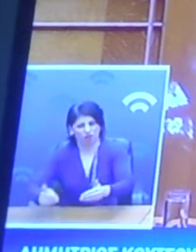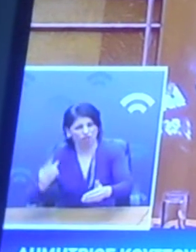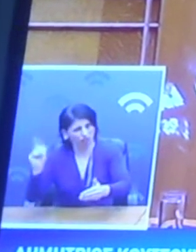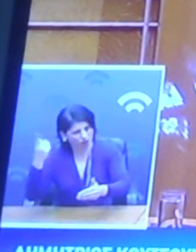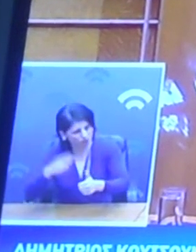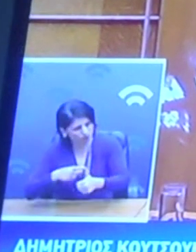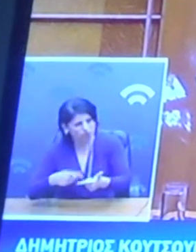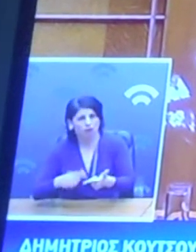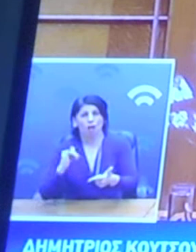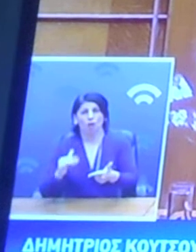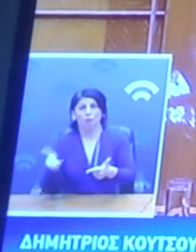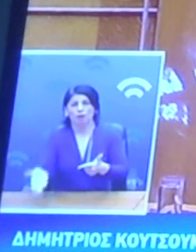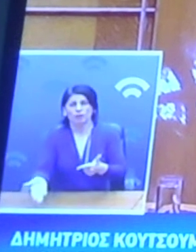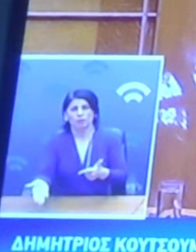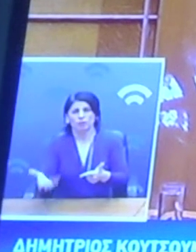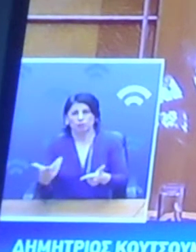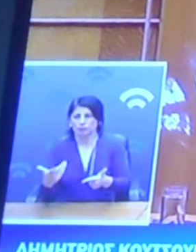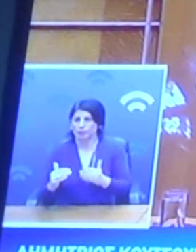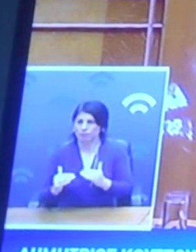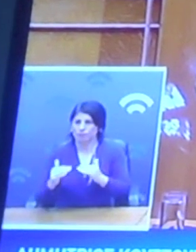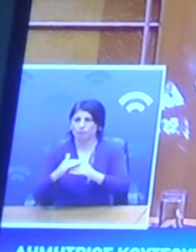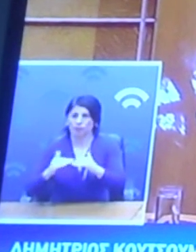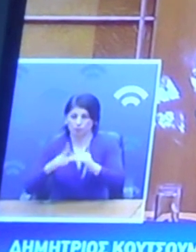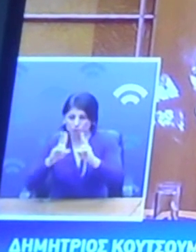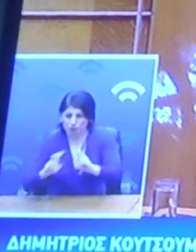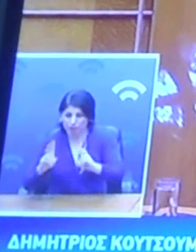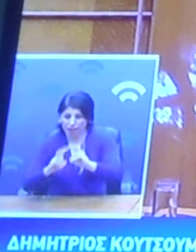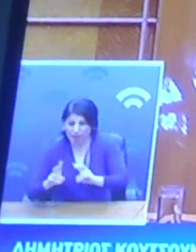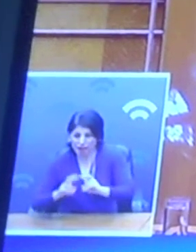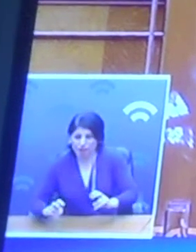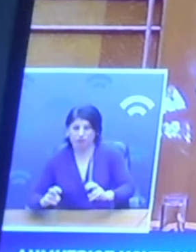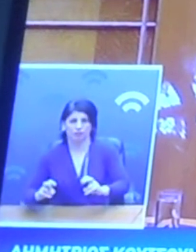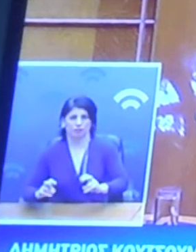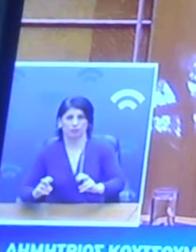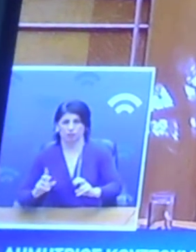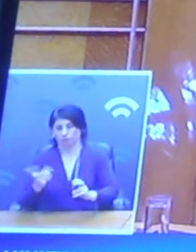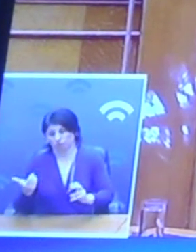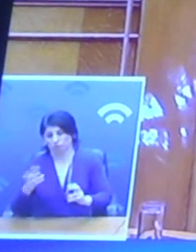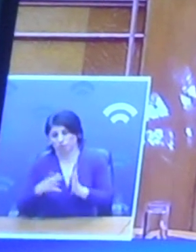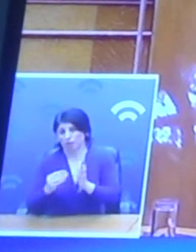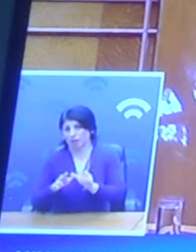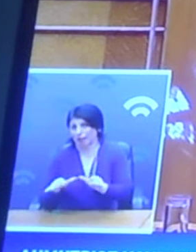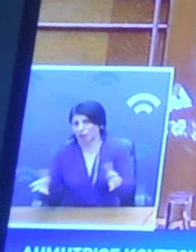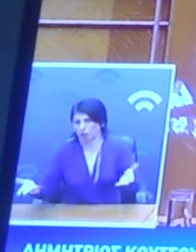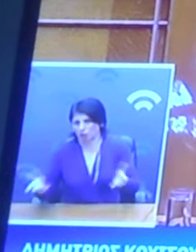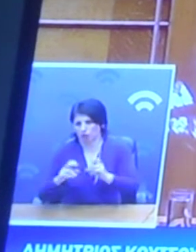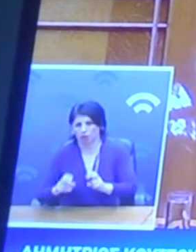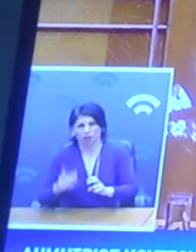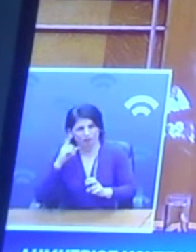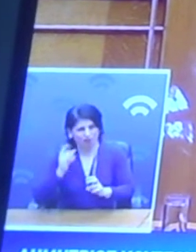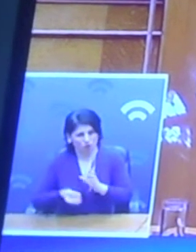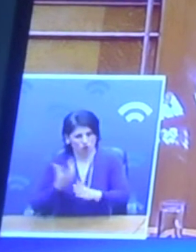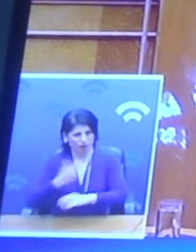και αυτοί που βρίσκονται στη φάση της διερεύνησης. Ξέρετε πολύ καλά ότι στα νέα ιατρικά ραντεβού